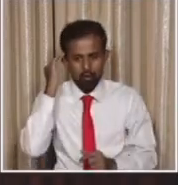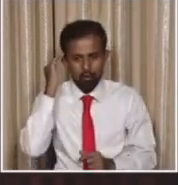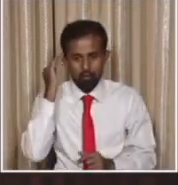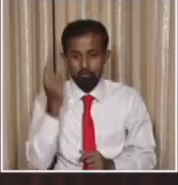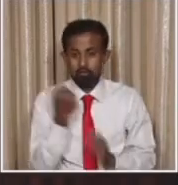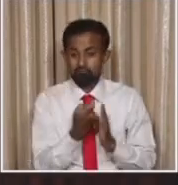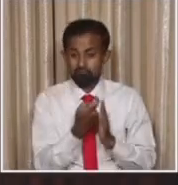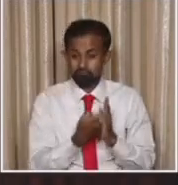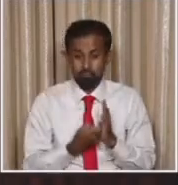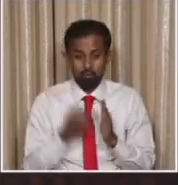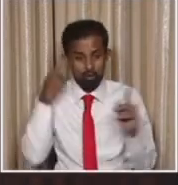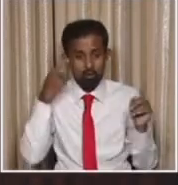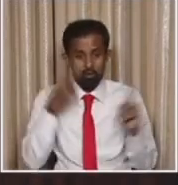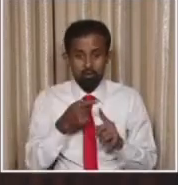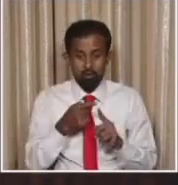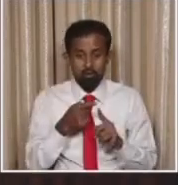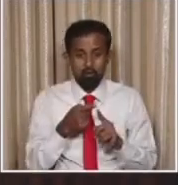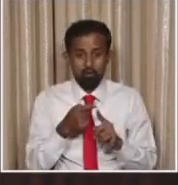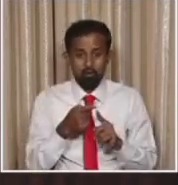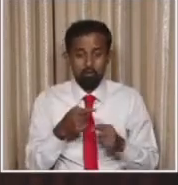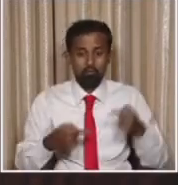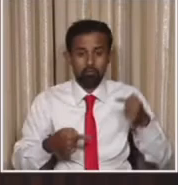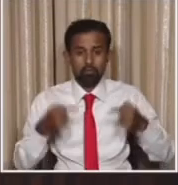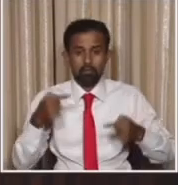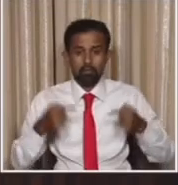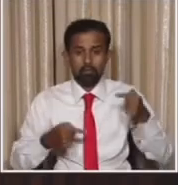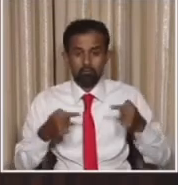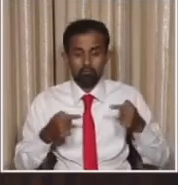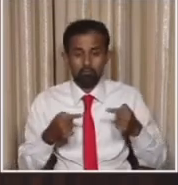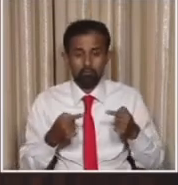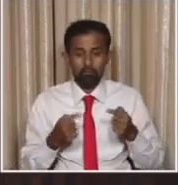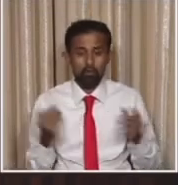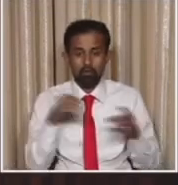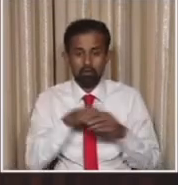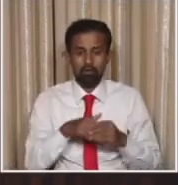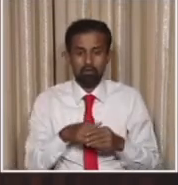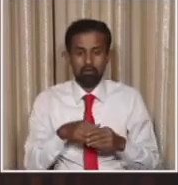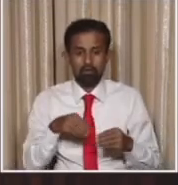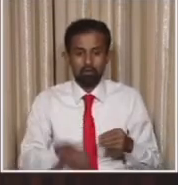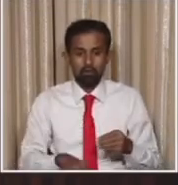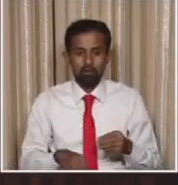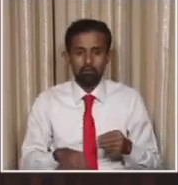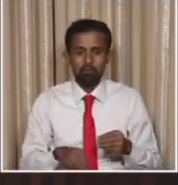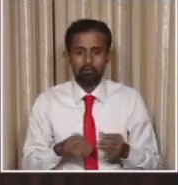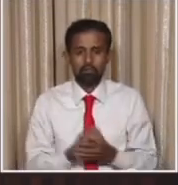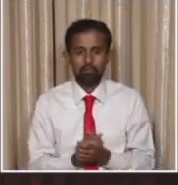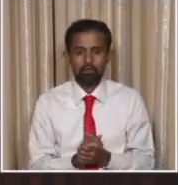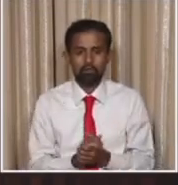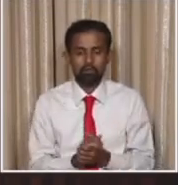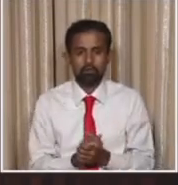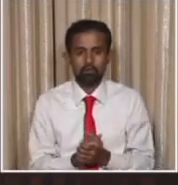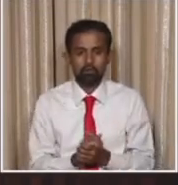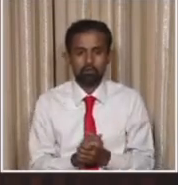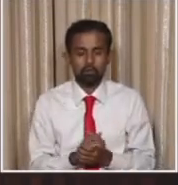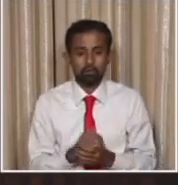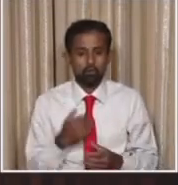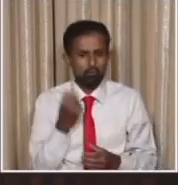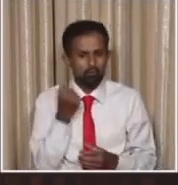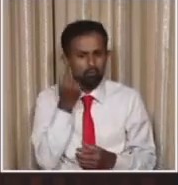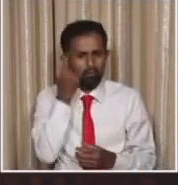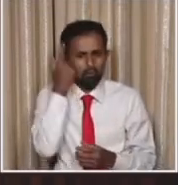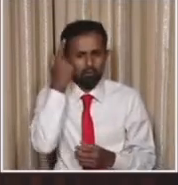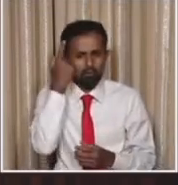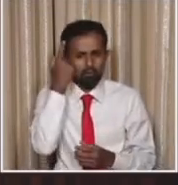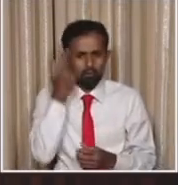niyoga sambanda mes wibadet sahabag wena lebih megana mama itama satu rute patwenwa, hebei mama darana istawreya